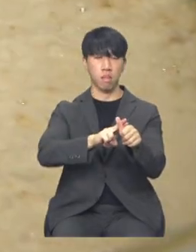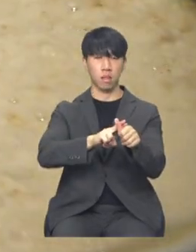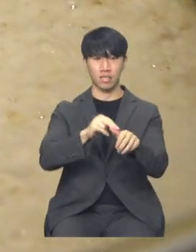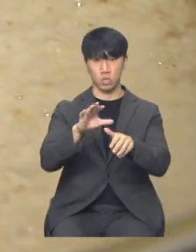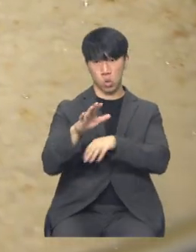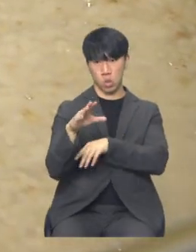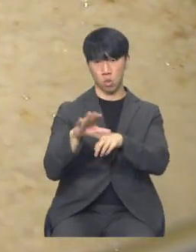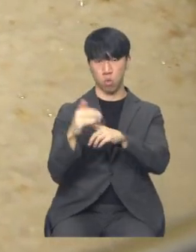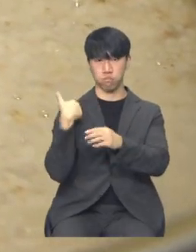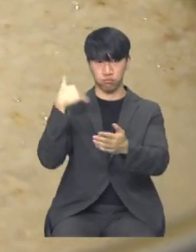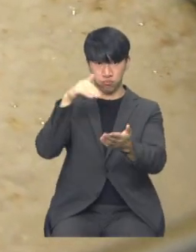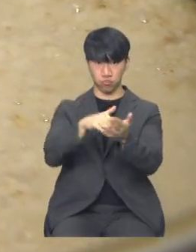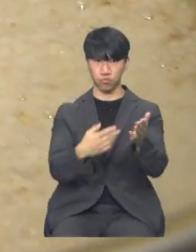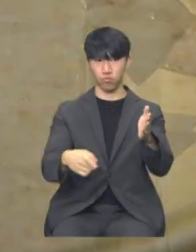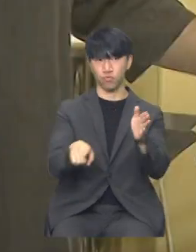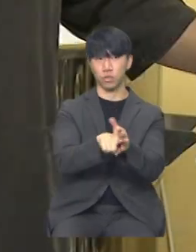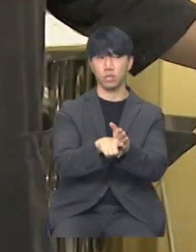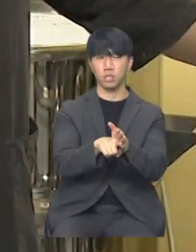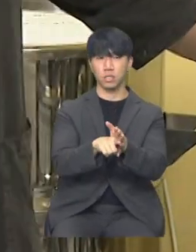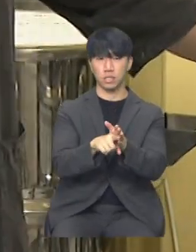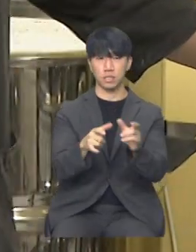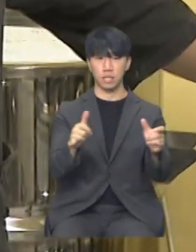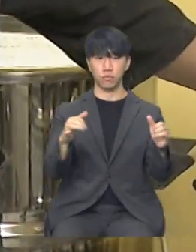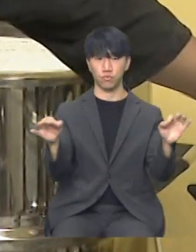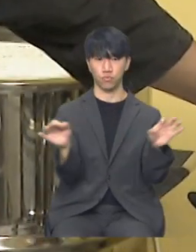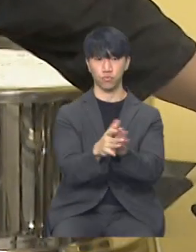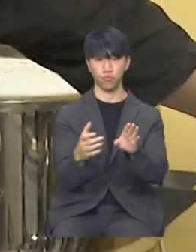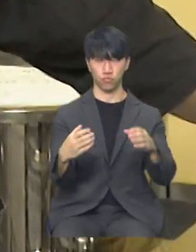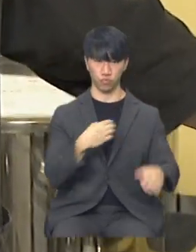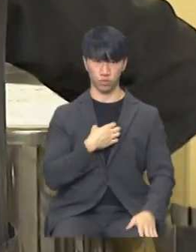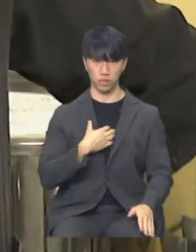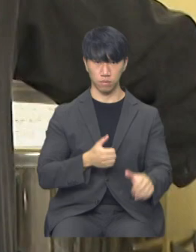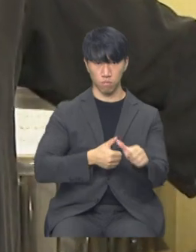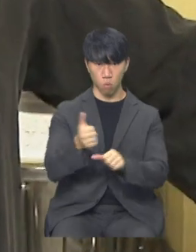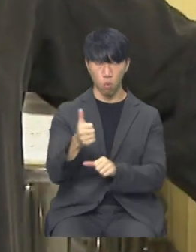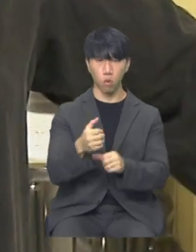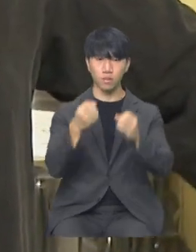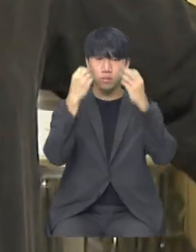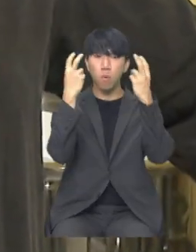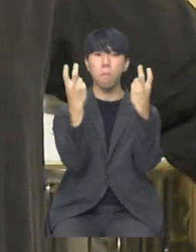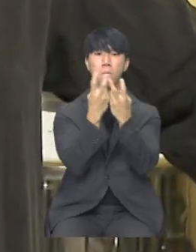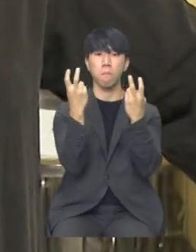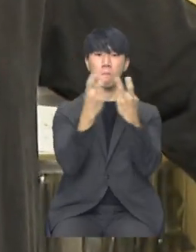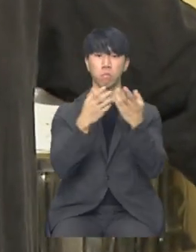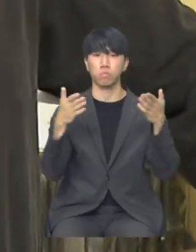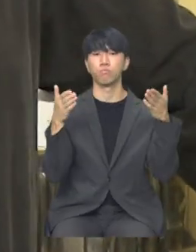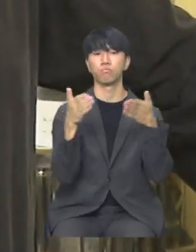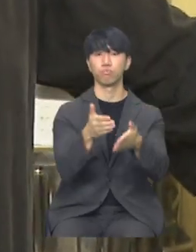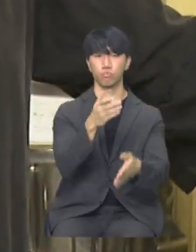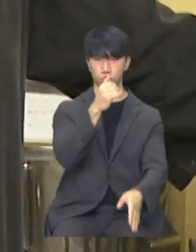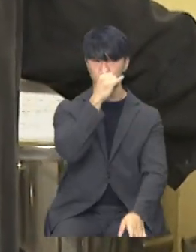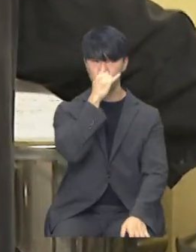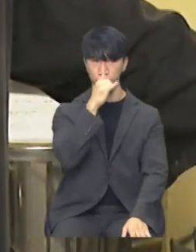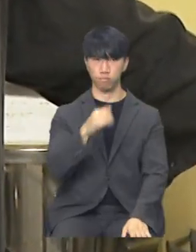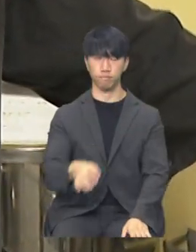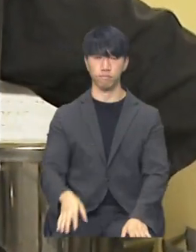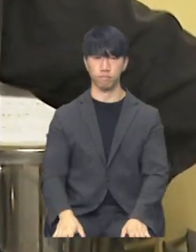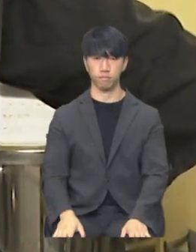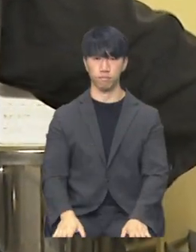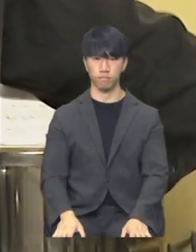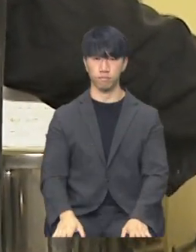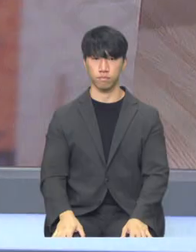위한 지원사업은 인구 소멸 위기를 극복할 새로운 방안으로 주목받고 있습니다. 딜라이브 뉴스 권석화입니다.